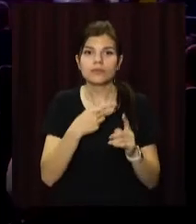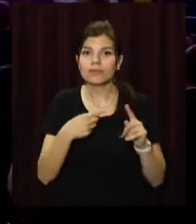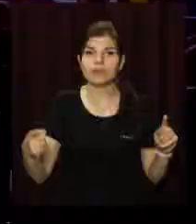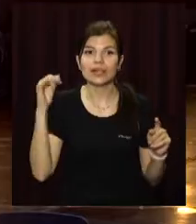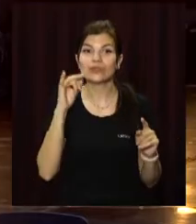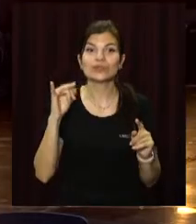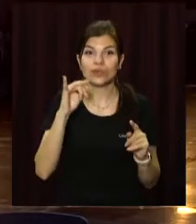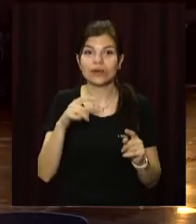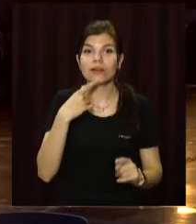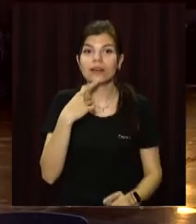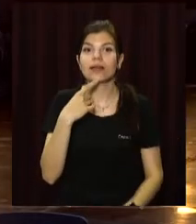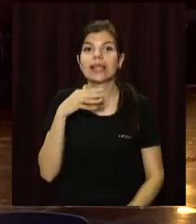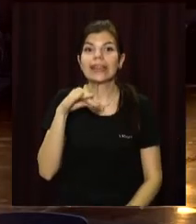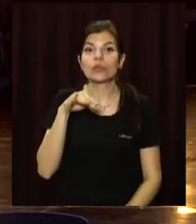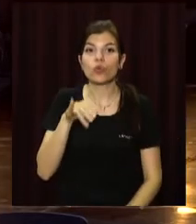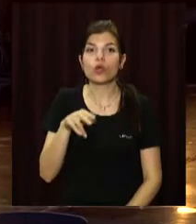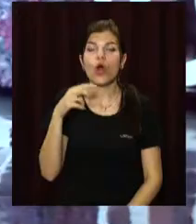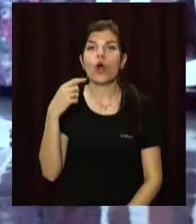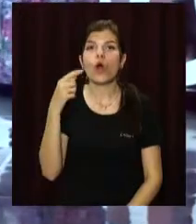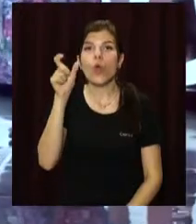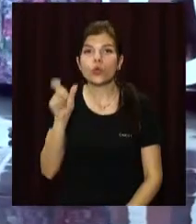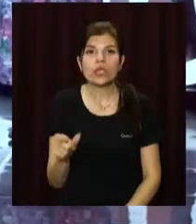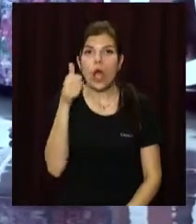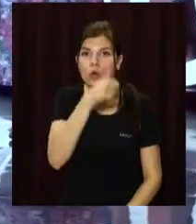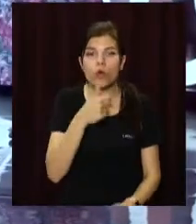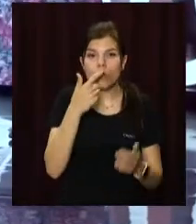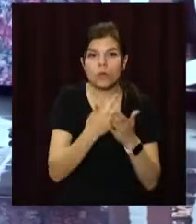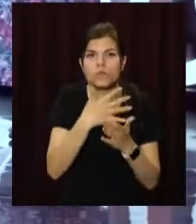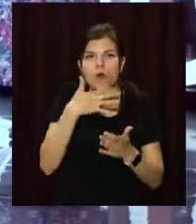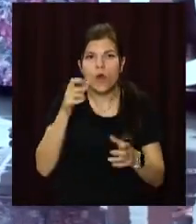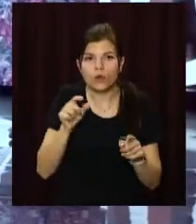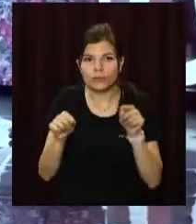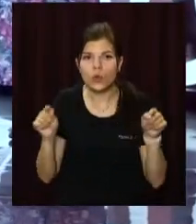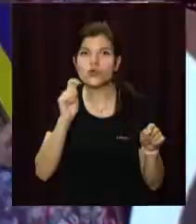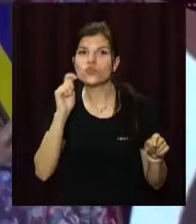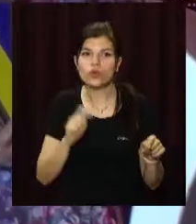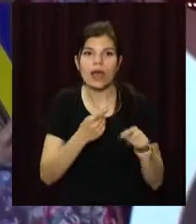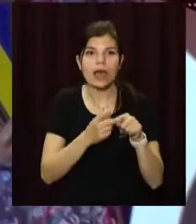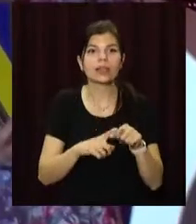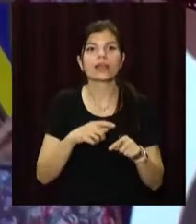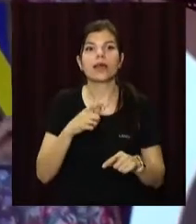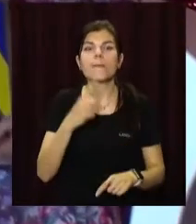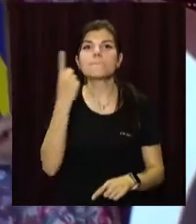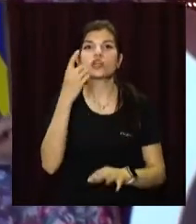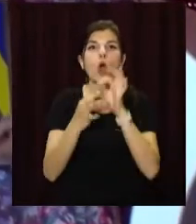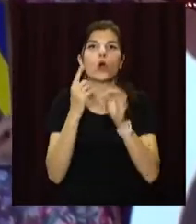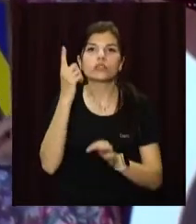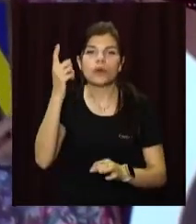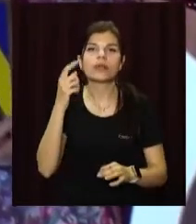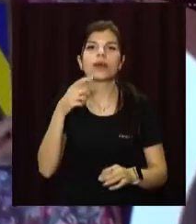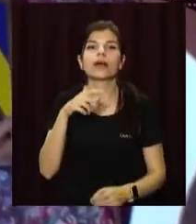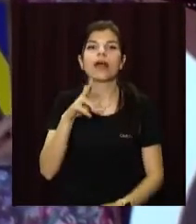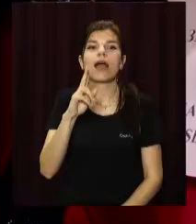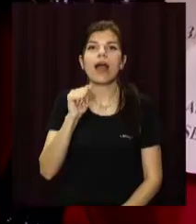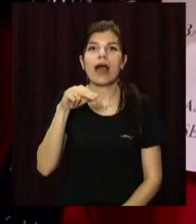історію програми володарями титулу «Людина року» стало майже півтисячі визначних українців. Це й перший космонавт Незалежної України